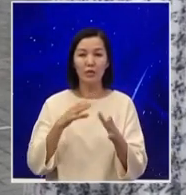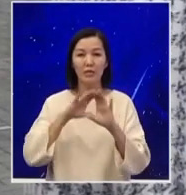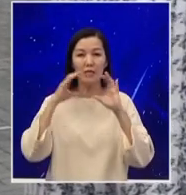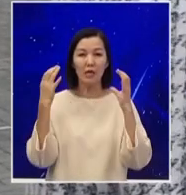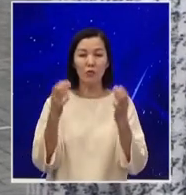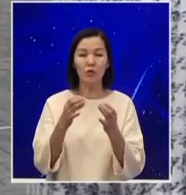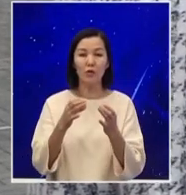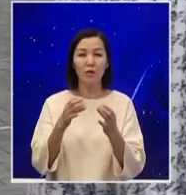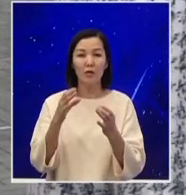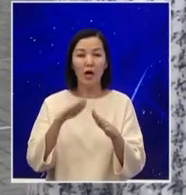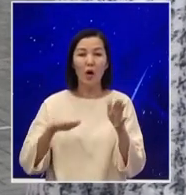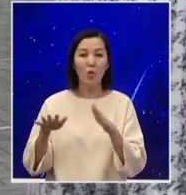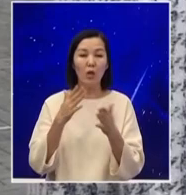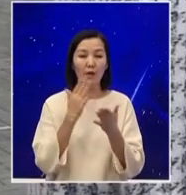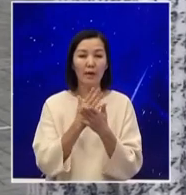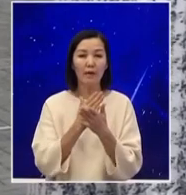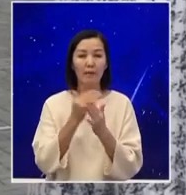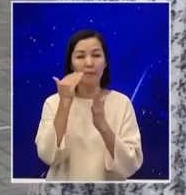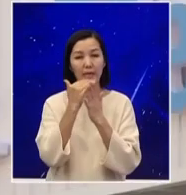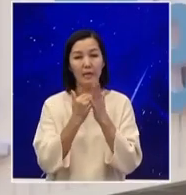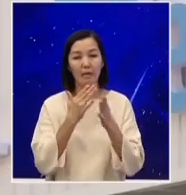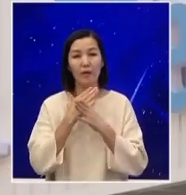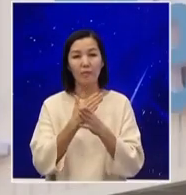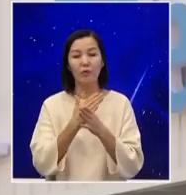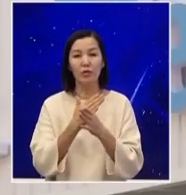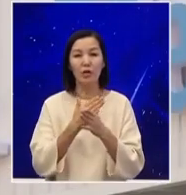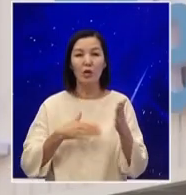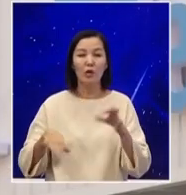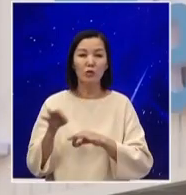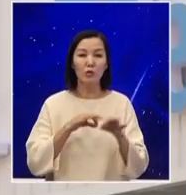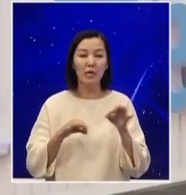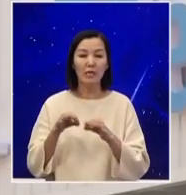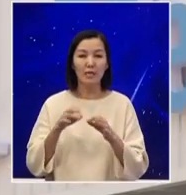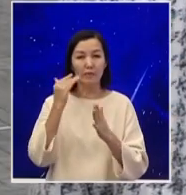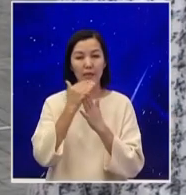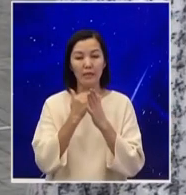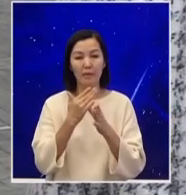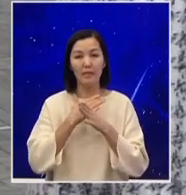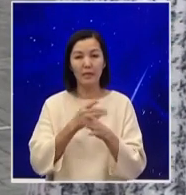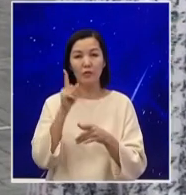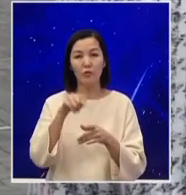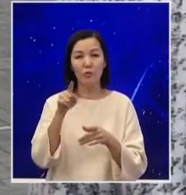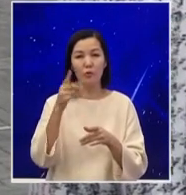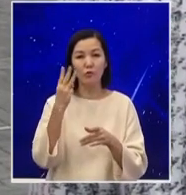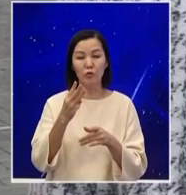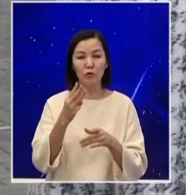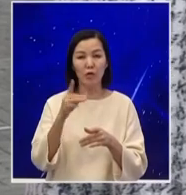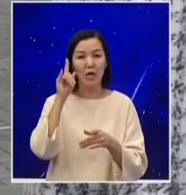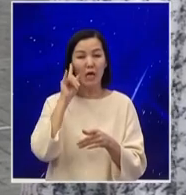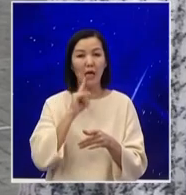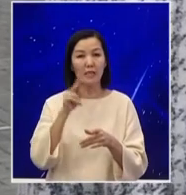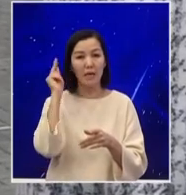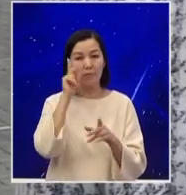бар, мектептің ауласы бар, сол бағдарлама бойынша ол да жол картасы аясында жасалынды. Ол номері 3-ші орта, Қазақ орта